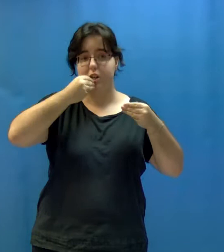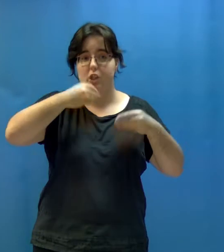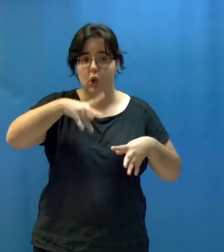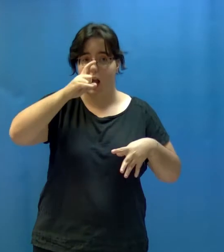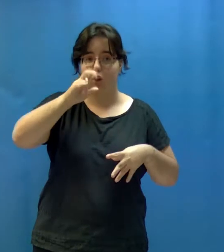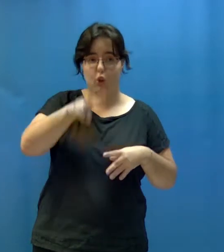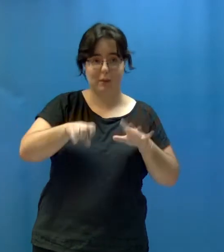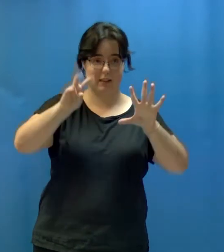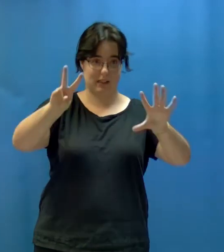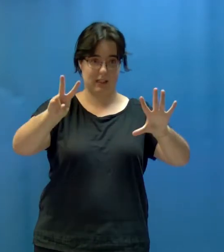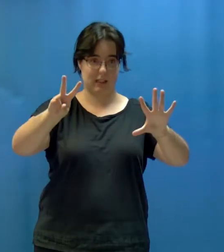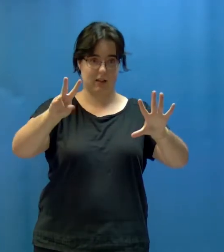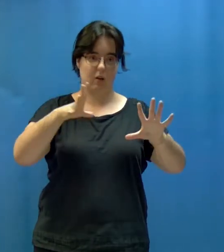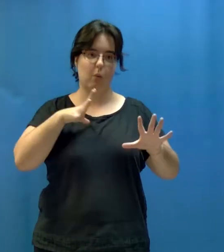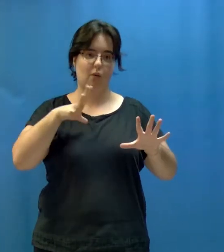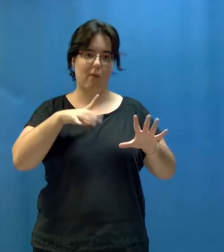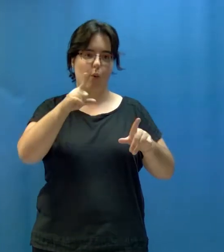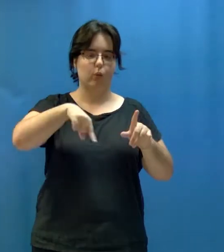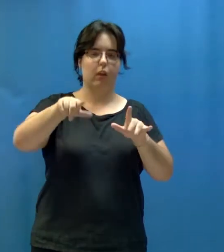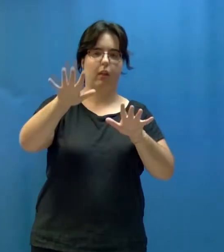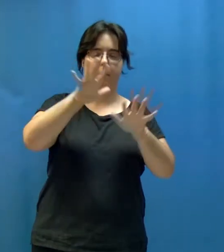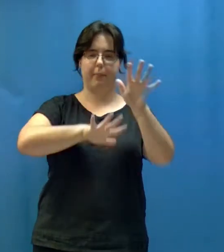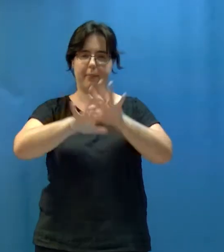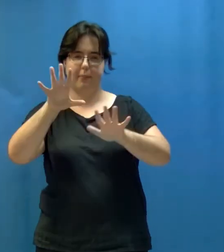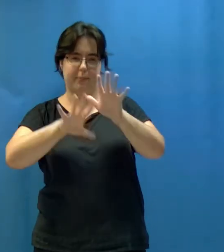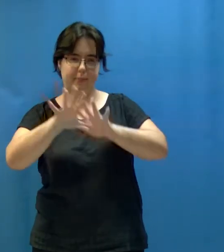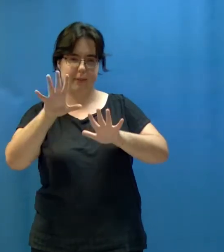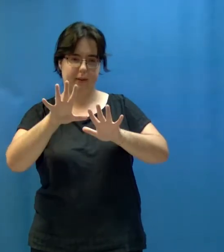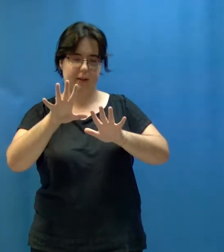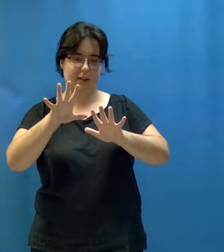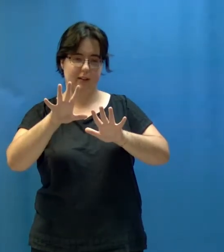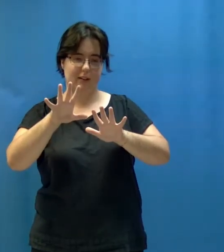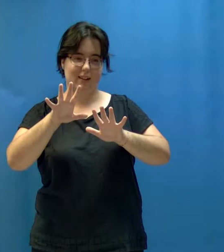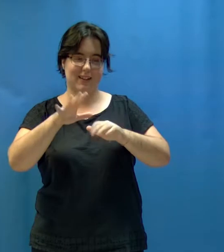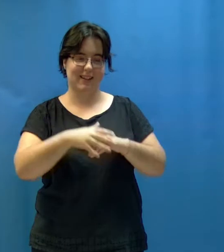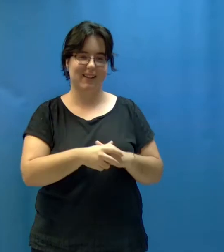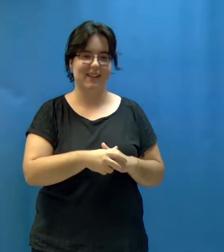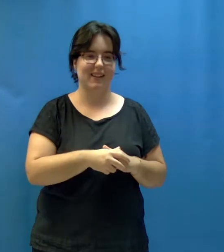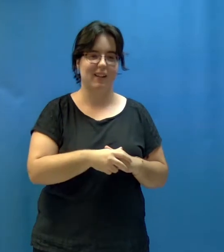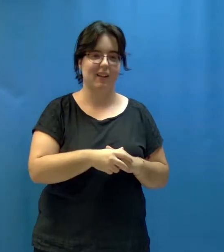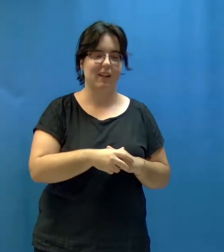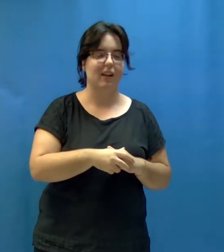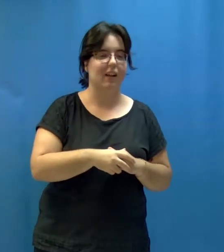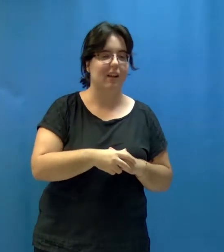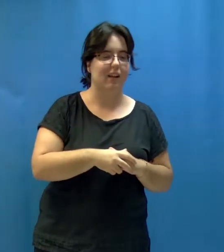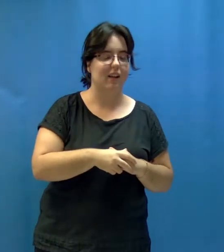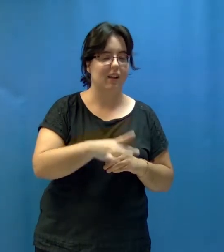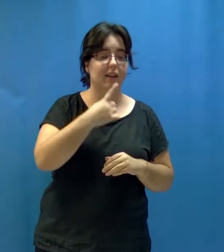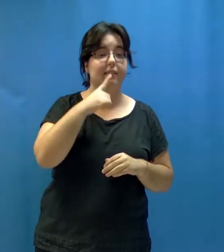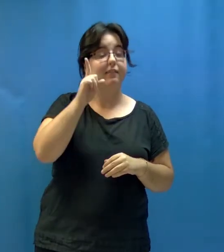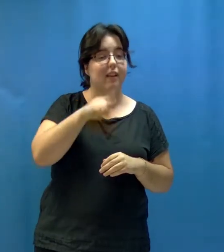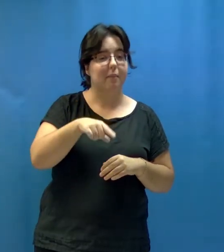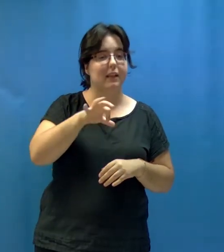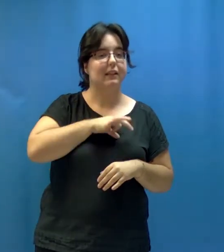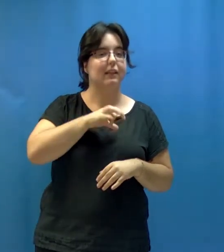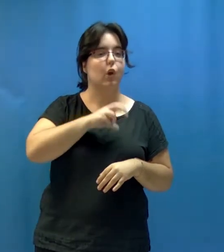deixen de confondre sistemàticament amnistia amb amnèsia. I després de tot, tampoc es sorprenen les declaracions del senyor Pérez, que